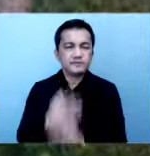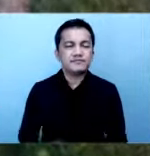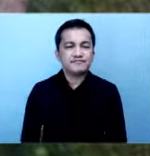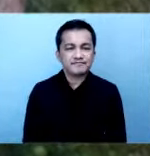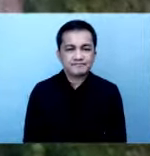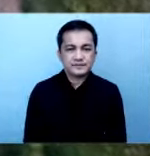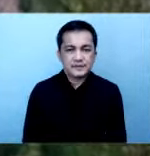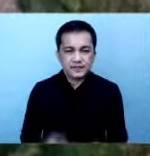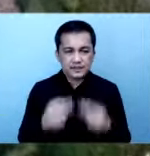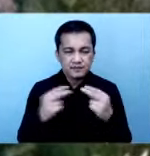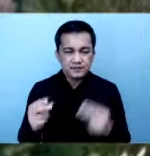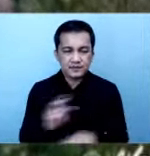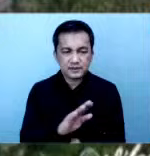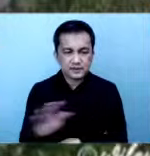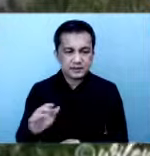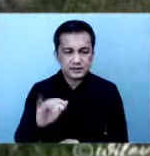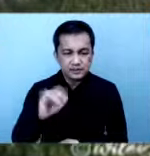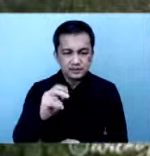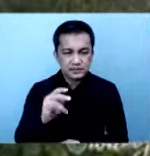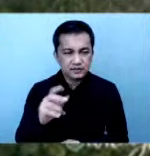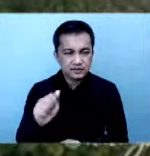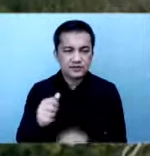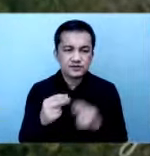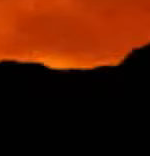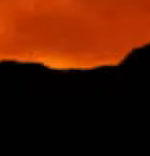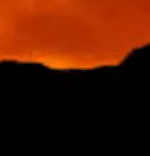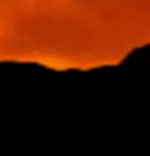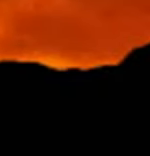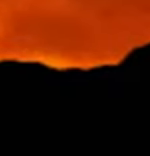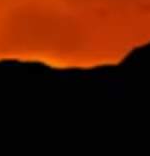sa Frontline, John Arua, News 5.